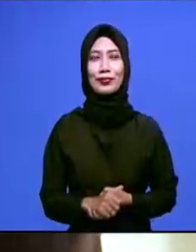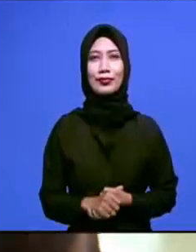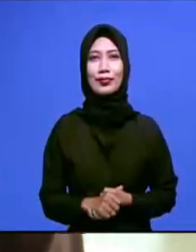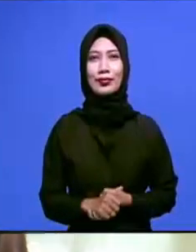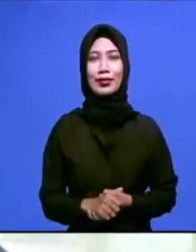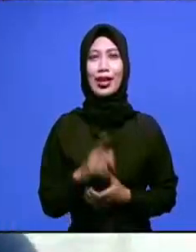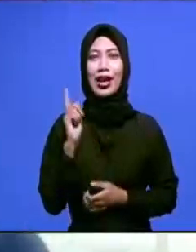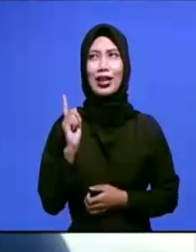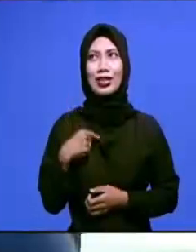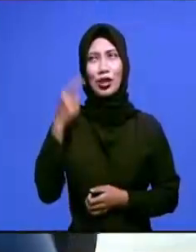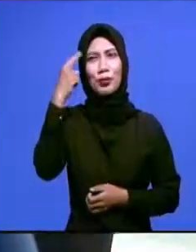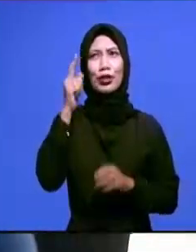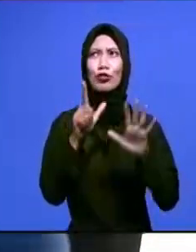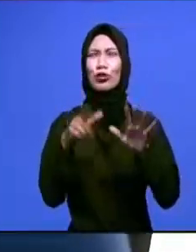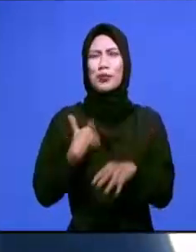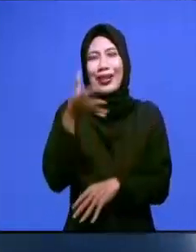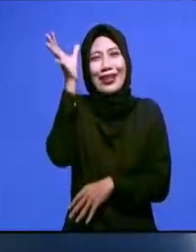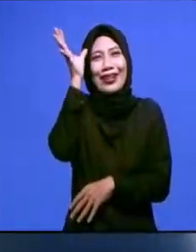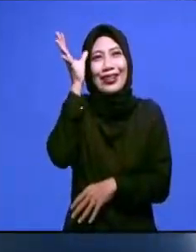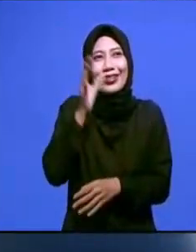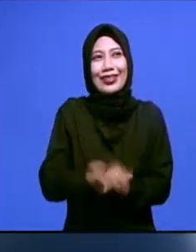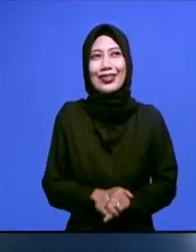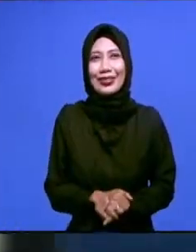Seharusnya 7, saya nggak tahu, saya nggak ngikutin.